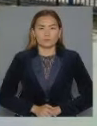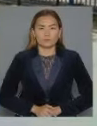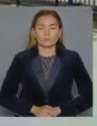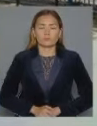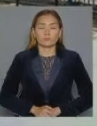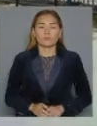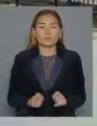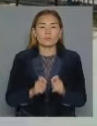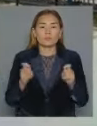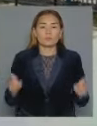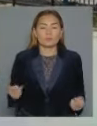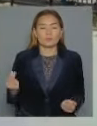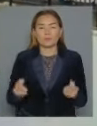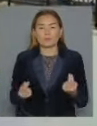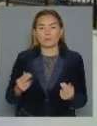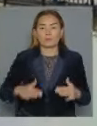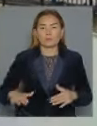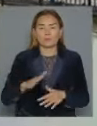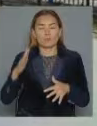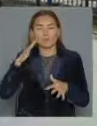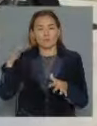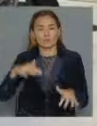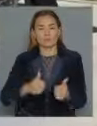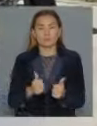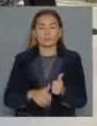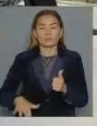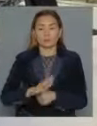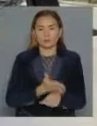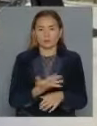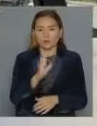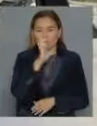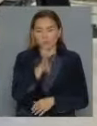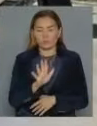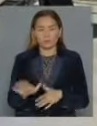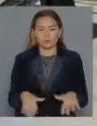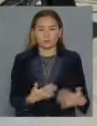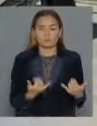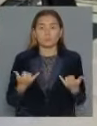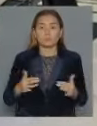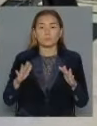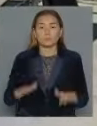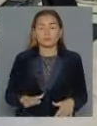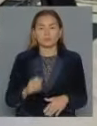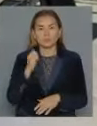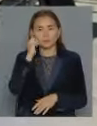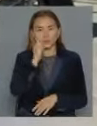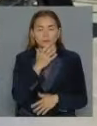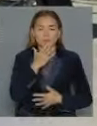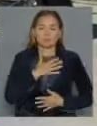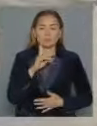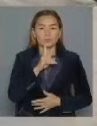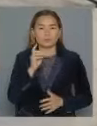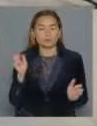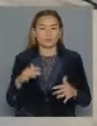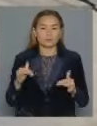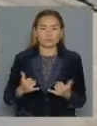С открытия скейт-парка, расположенного на берегу реки Урал, прошло всего 5 лет. Место, которое успело стать излюбленным местом